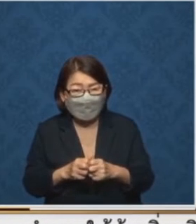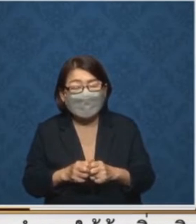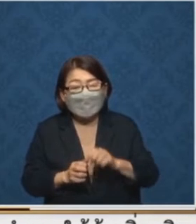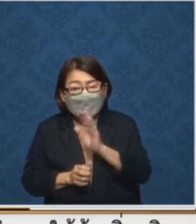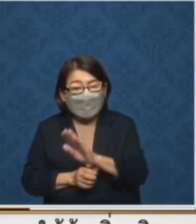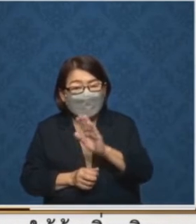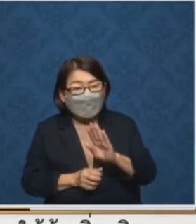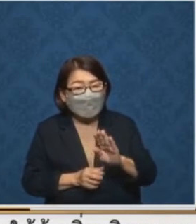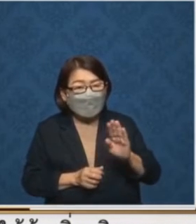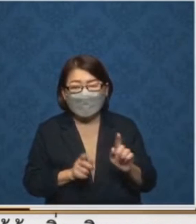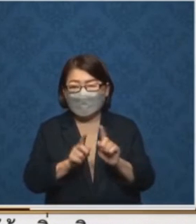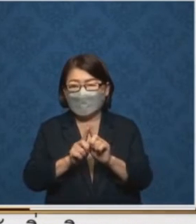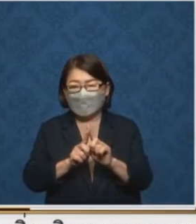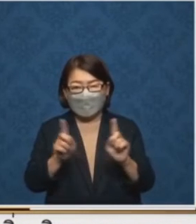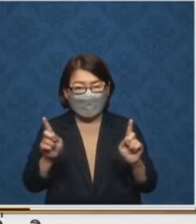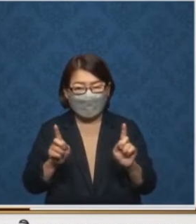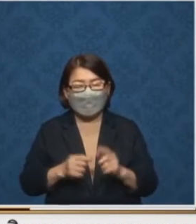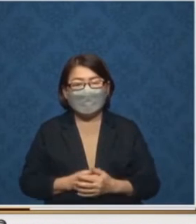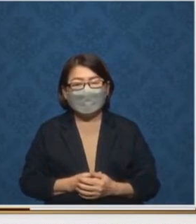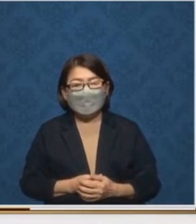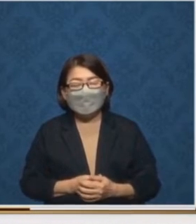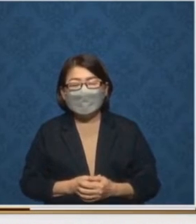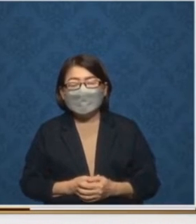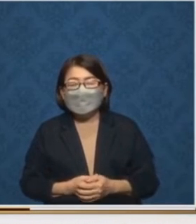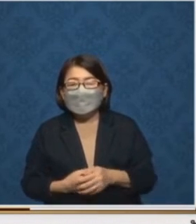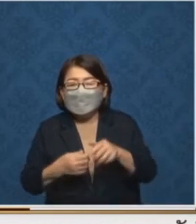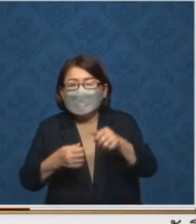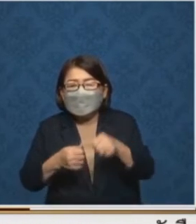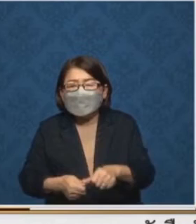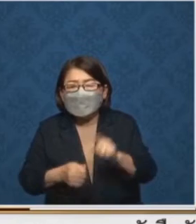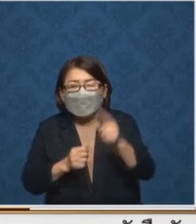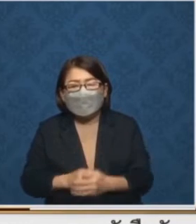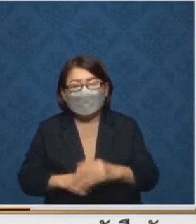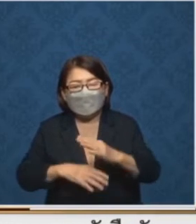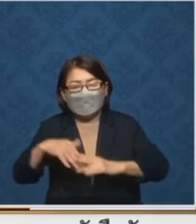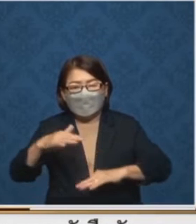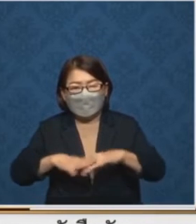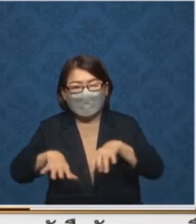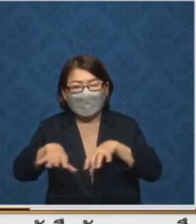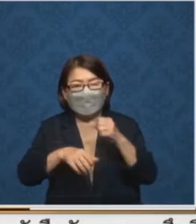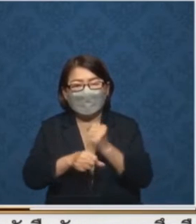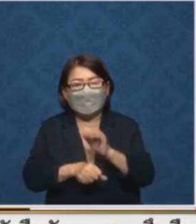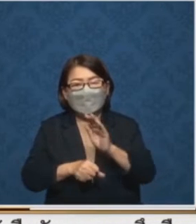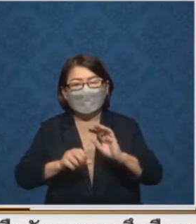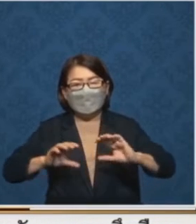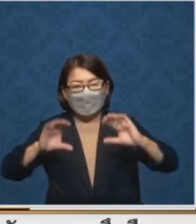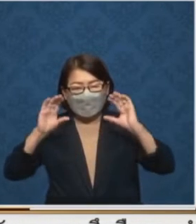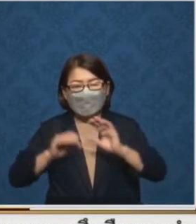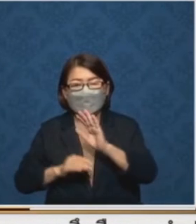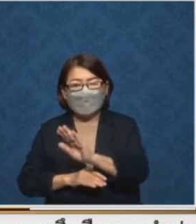กตางกันขึ้นอยู่กับฝีมือการบริหารงานของรัฐบางแต่ละประเทศครัแผนต่ไปครับ